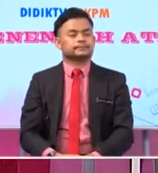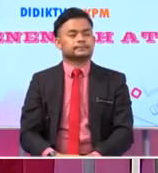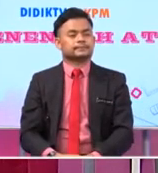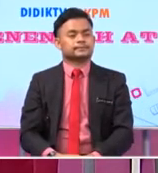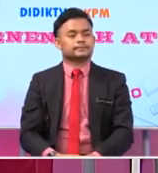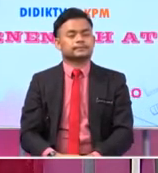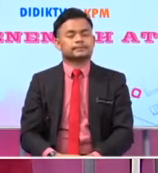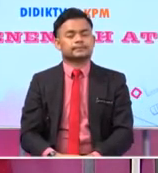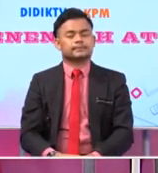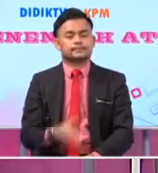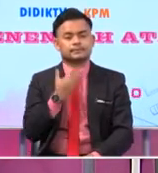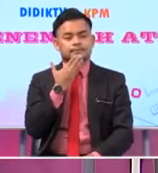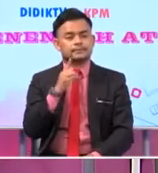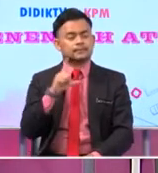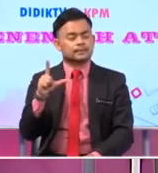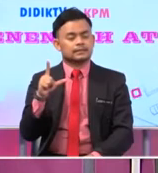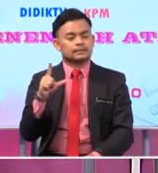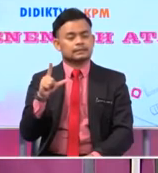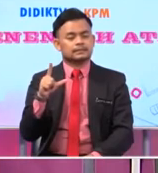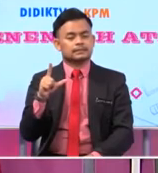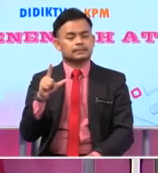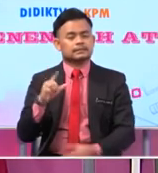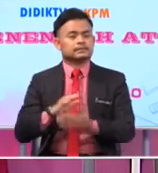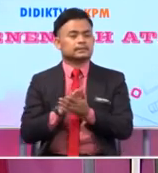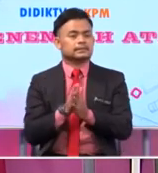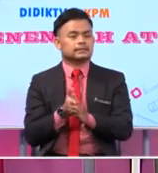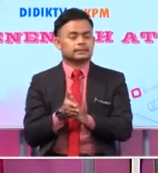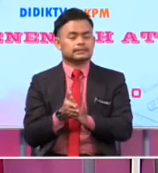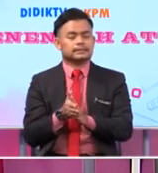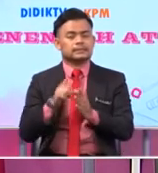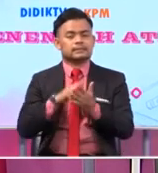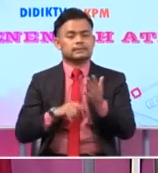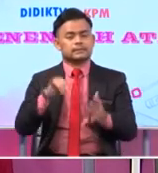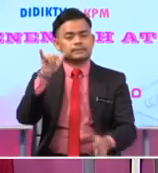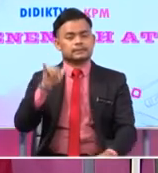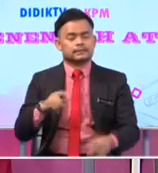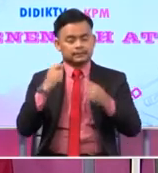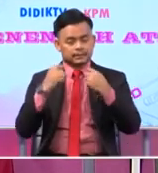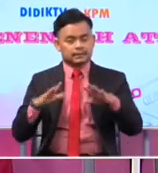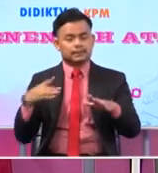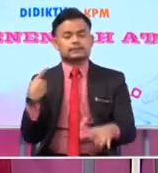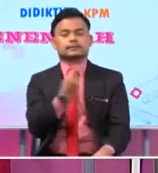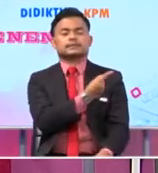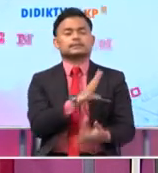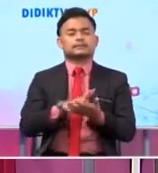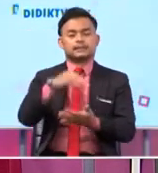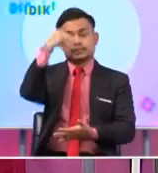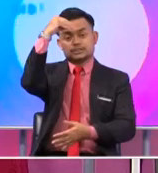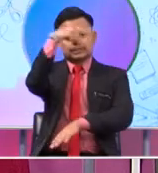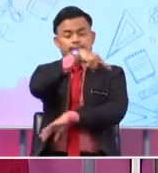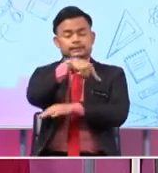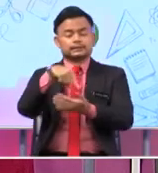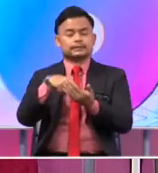hai oke baiklah Mira Oke secara keseluruhannya aku yang kita telah belajar pada hari ini adalah